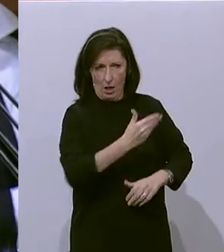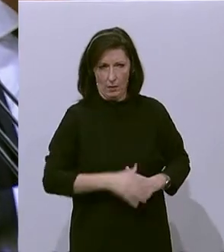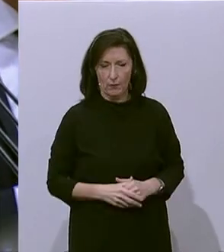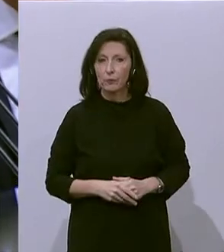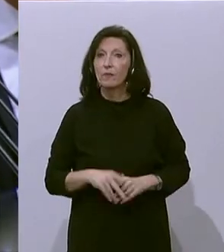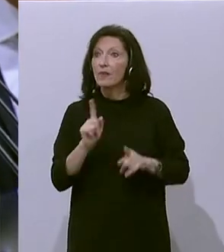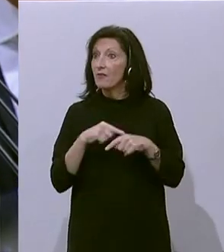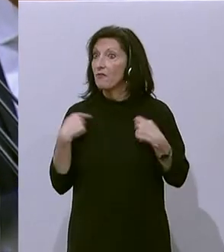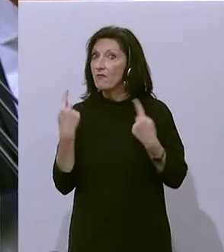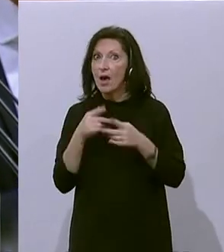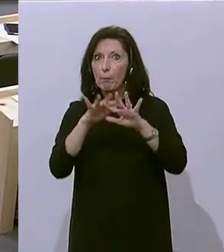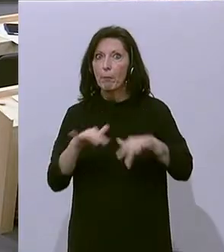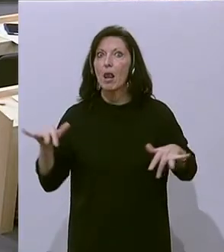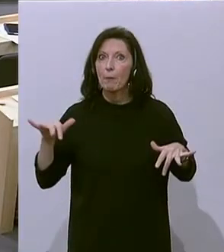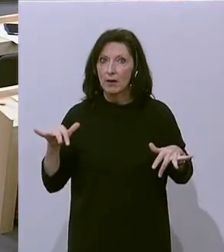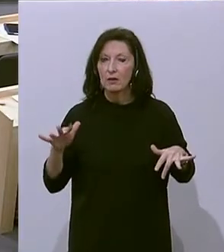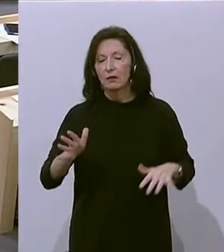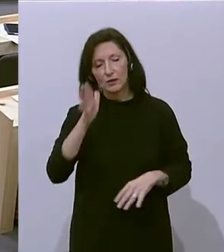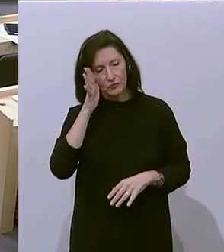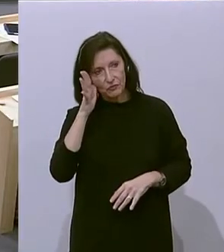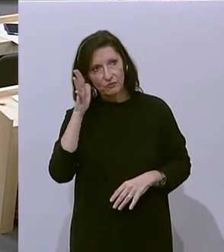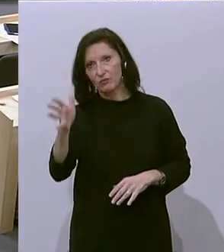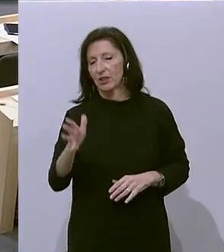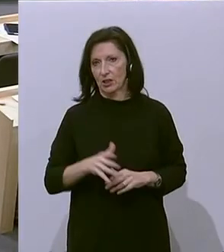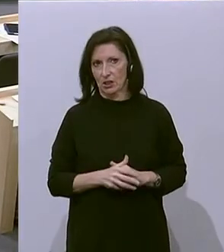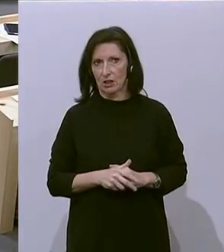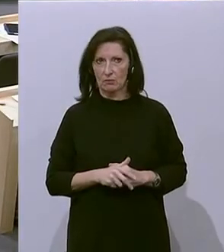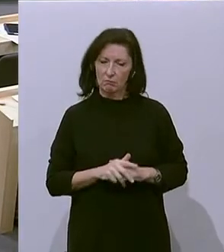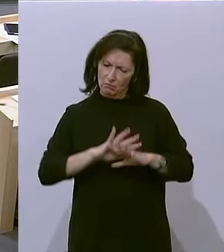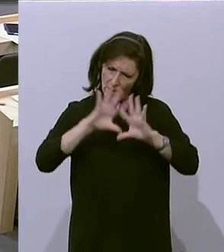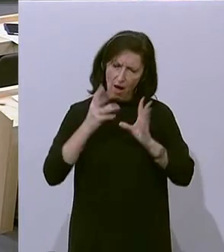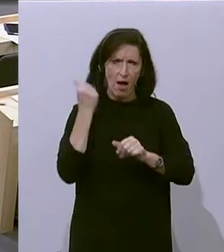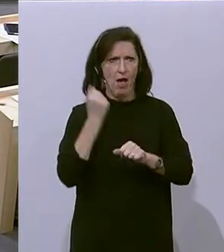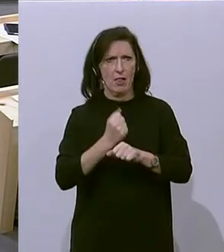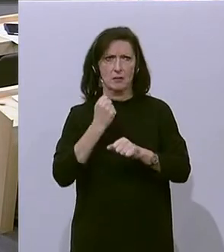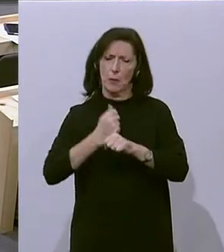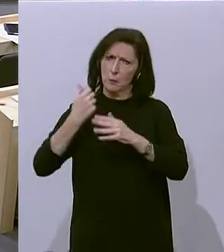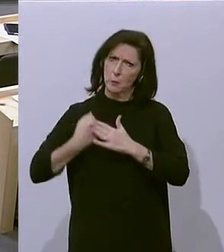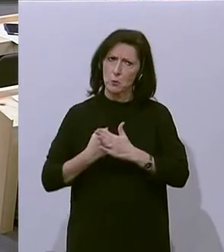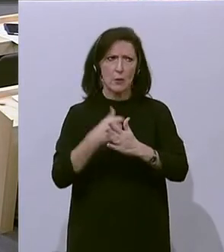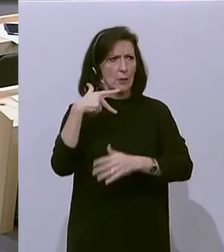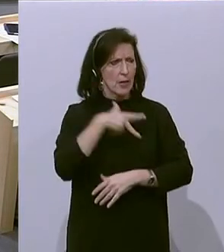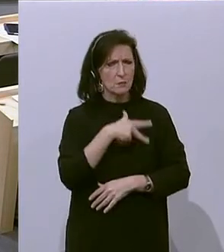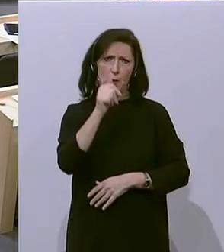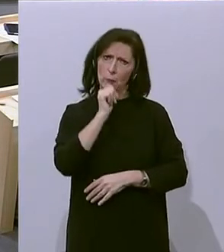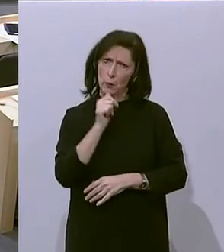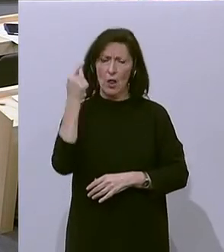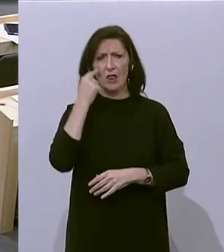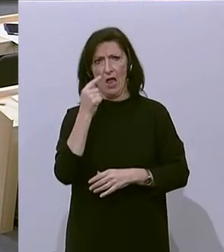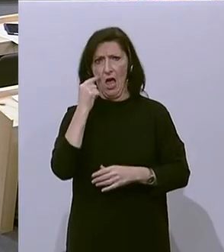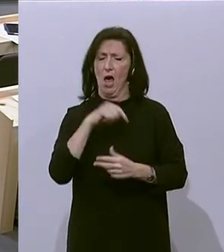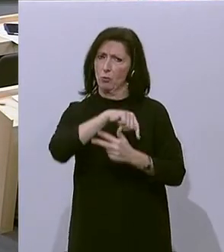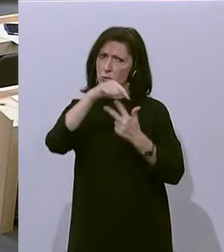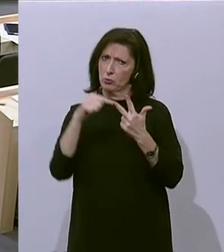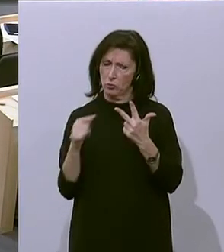Wir das Parlament, werden jedenfalls unseren Beitrag dazu leisten. SPÖ, Grüne und NEOS haben